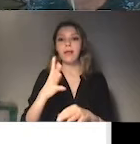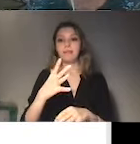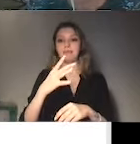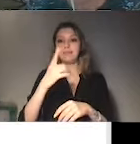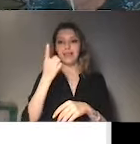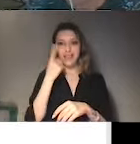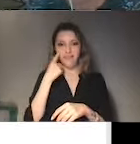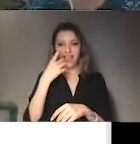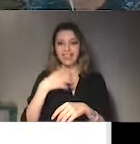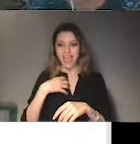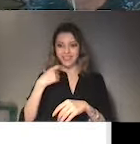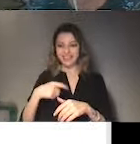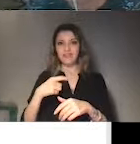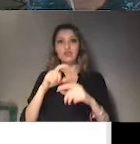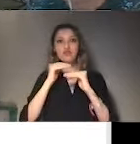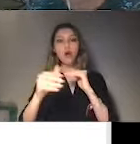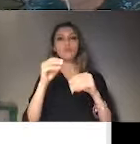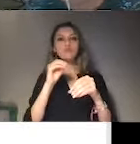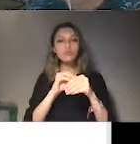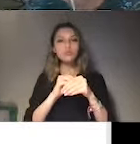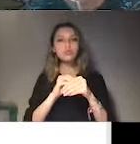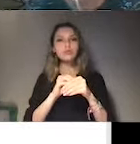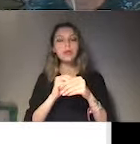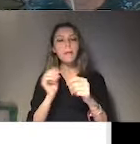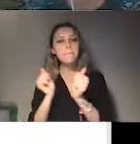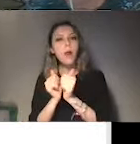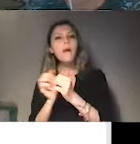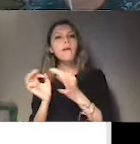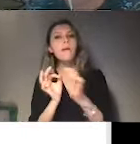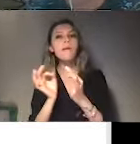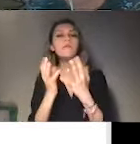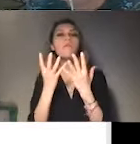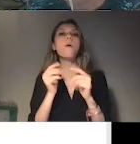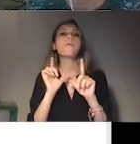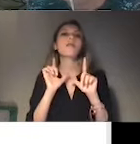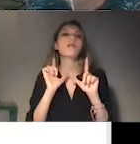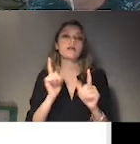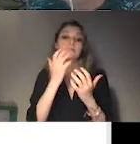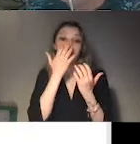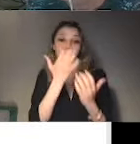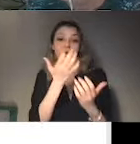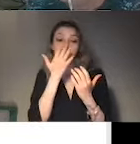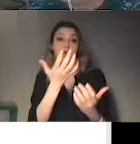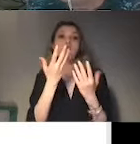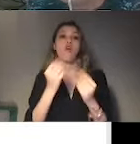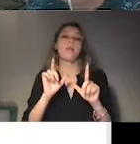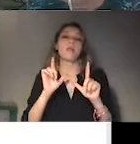toplumuyla da istişareli bir süreç içerisinde aslında hani tavsiyelerin yerine